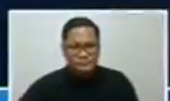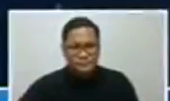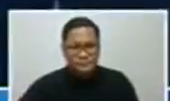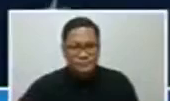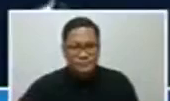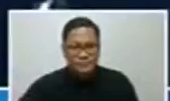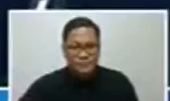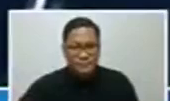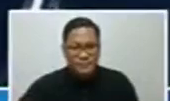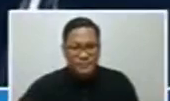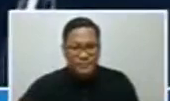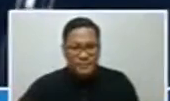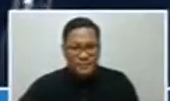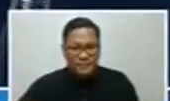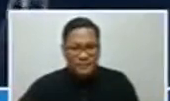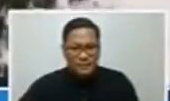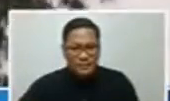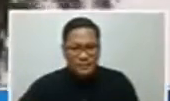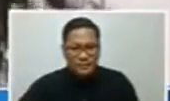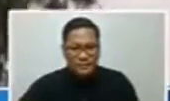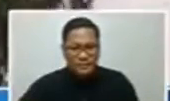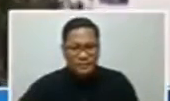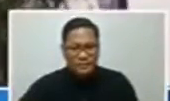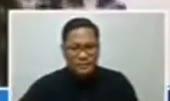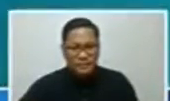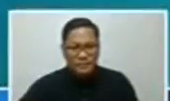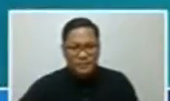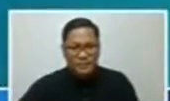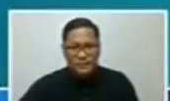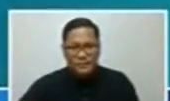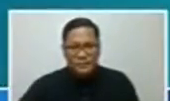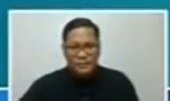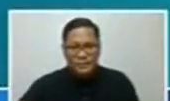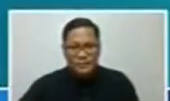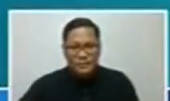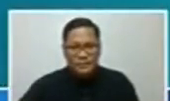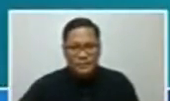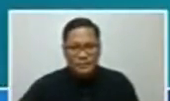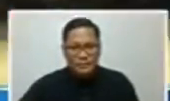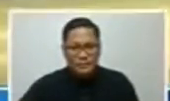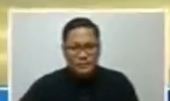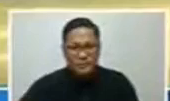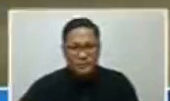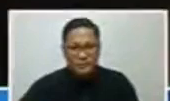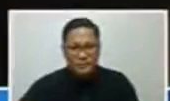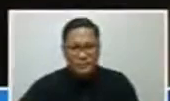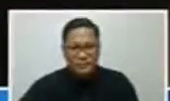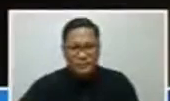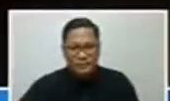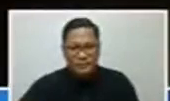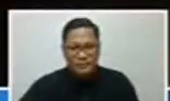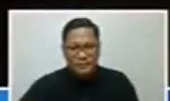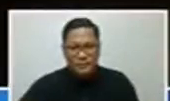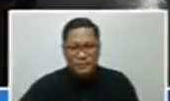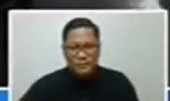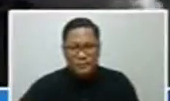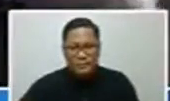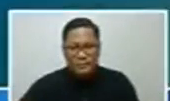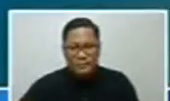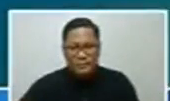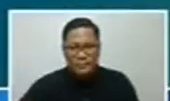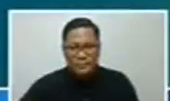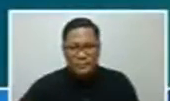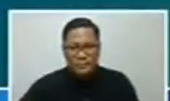ng probinsyang ito, napakahirap i-manage ang lalayo ng lugar at saka isa lang ang airport dito na